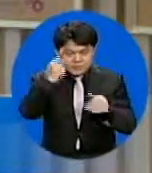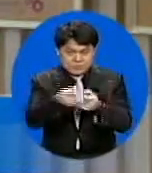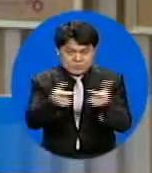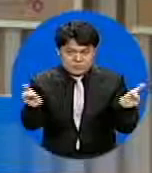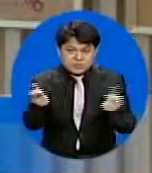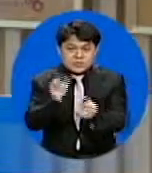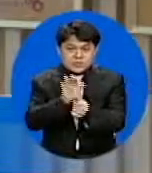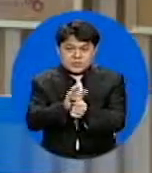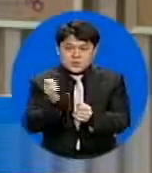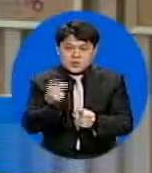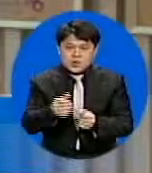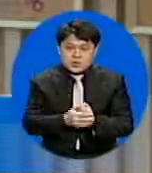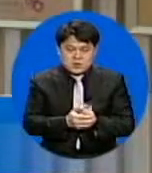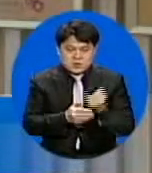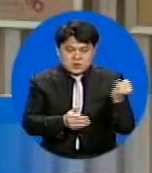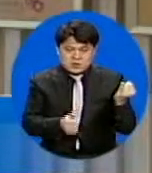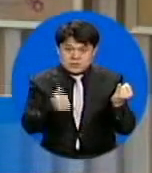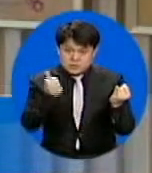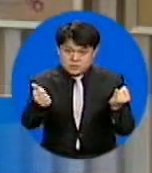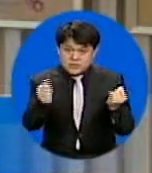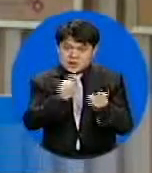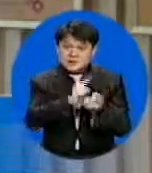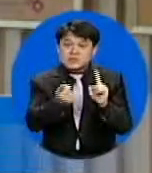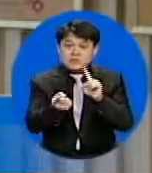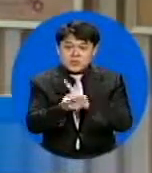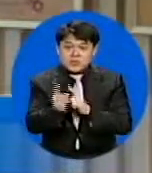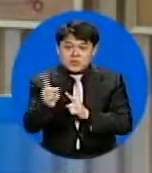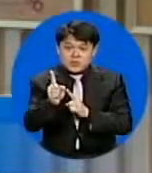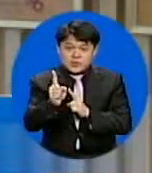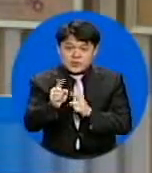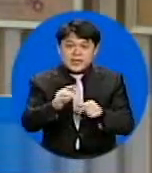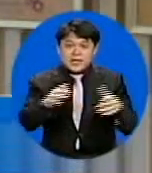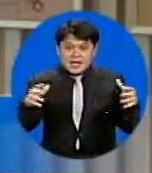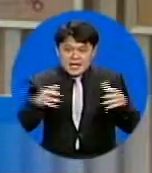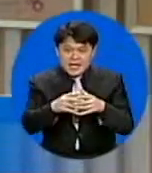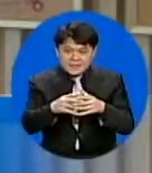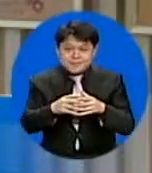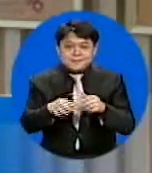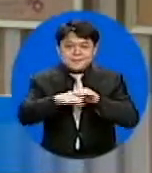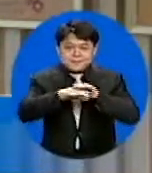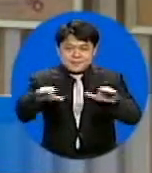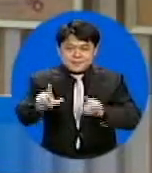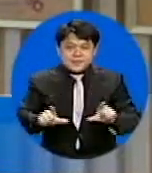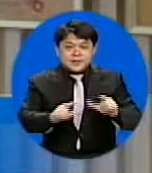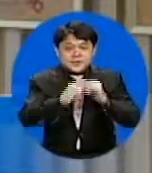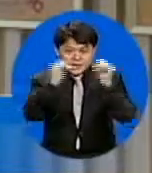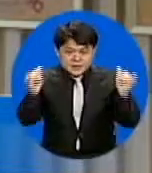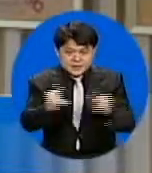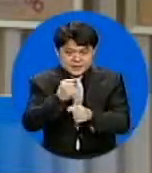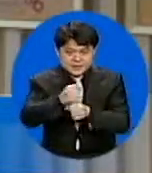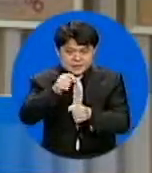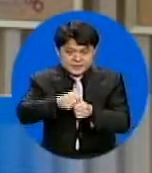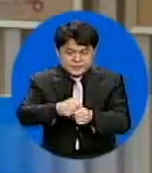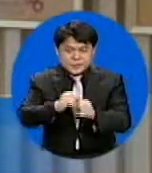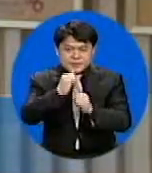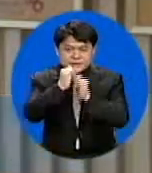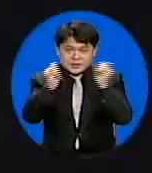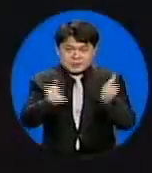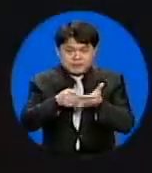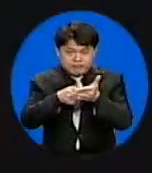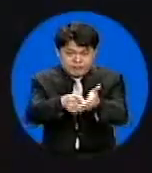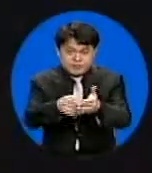또 여성과 남성이 함께 조화롭고 성평등한 사회를 만들고자 하기 위해 이 사업을 추진하게